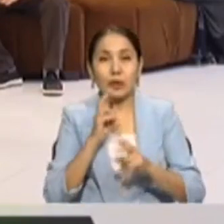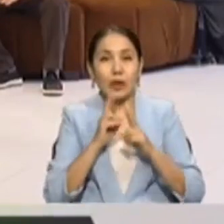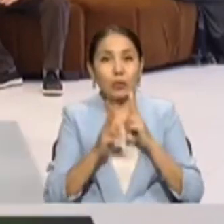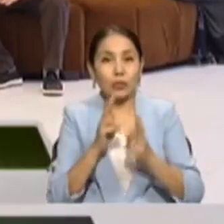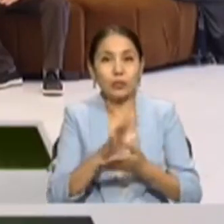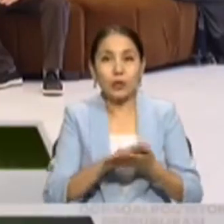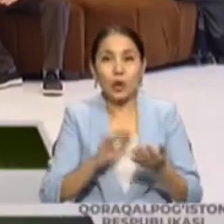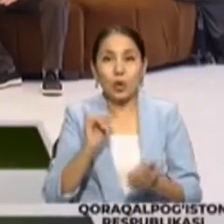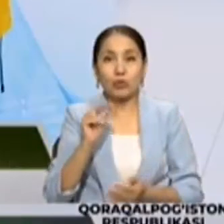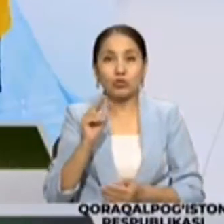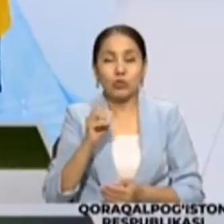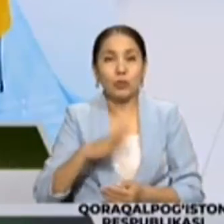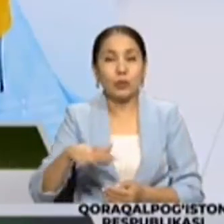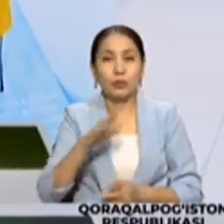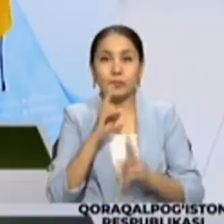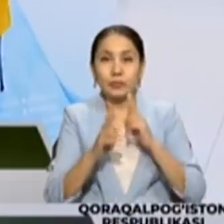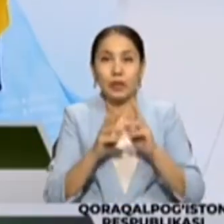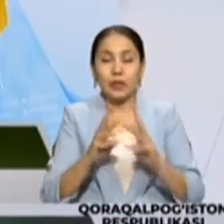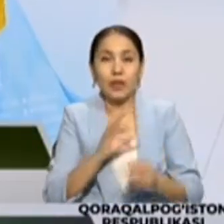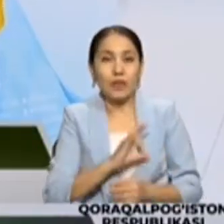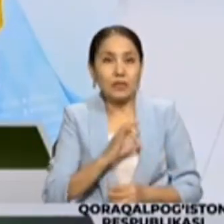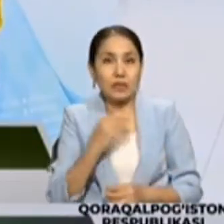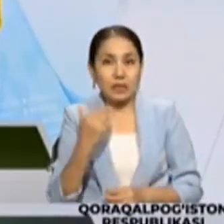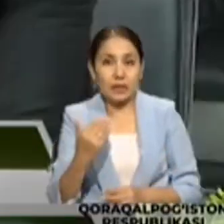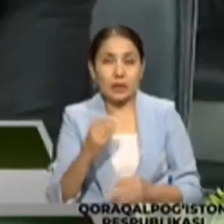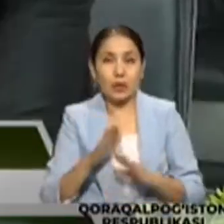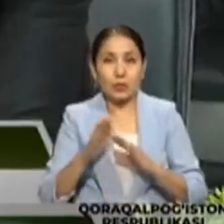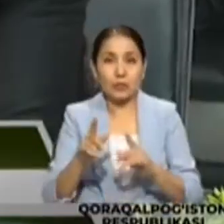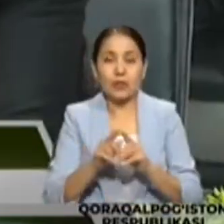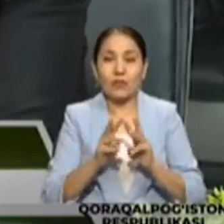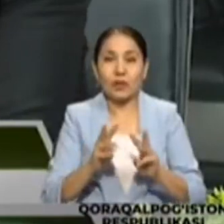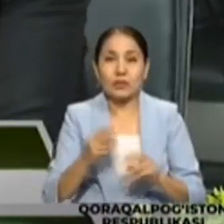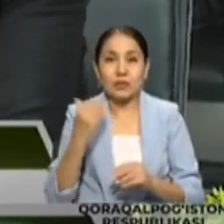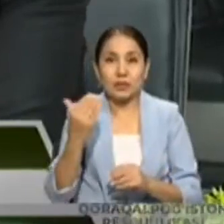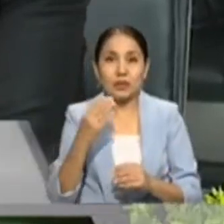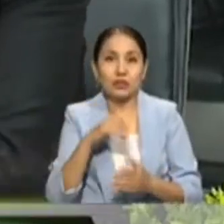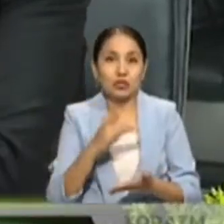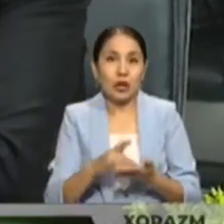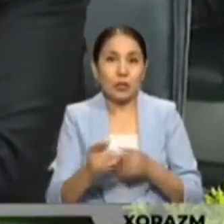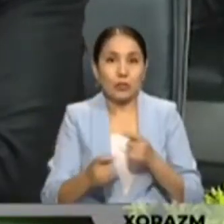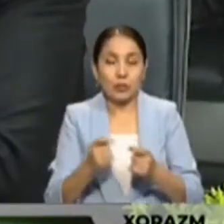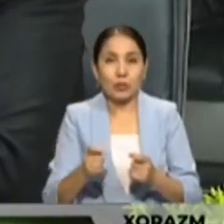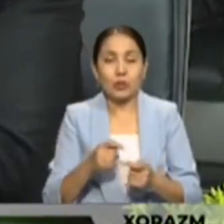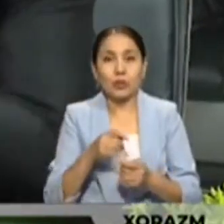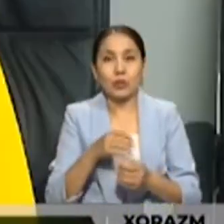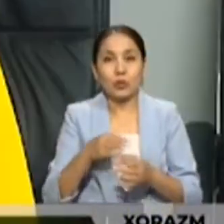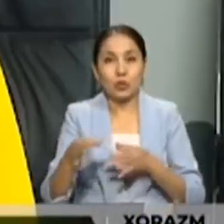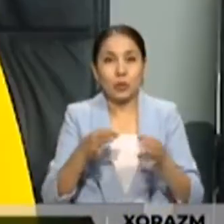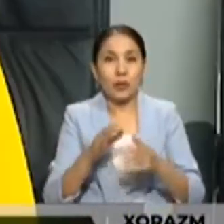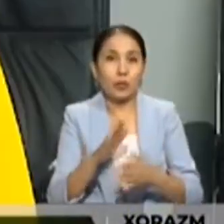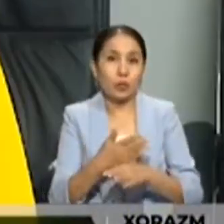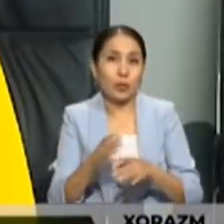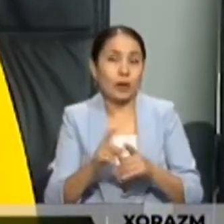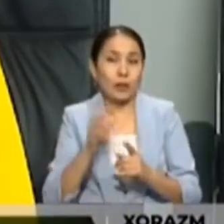jarayonida uchtepaliklar murojaatini Adliya vaziri o'rinbosari hamda vazirlikning shahar boshqarmasi va tuman bo'limi mas'ullari